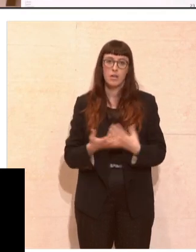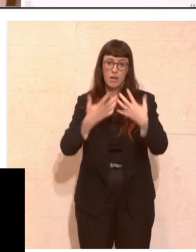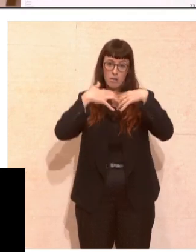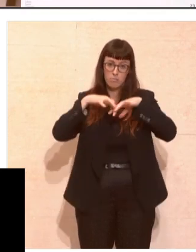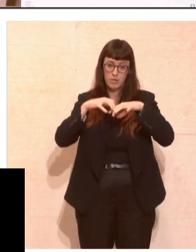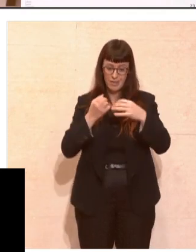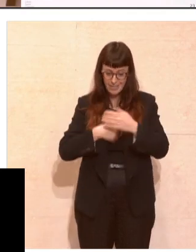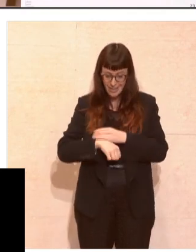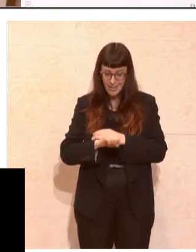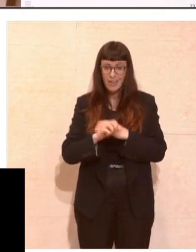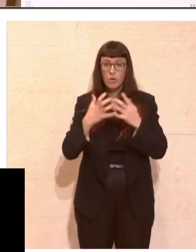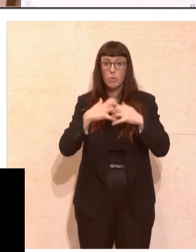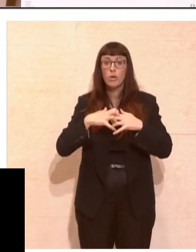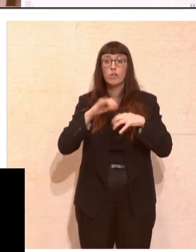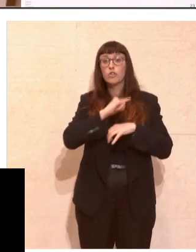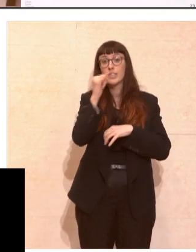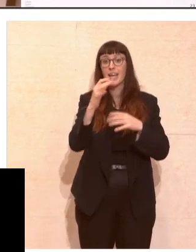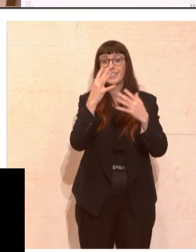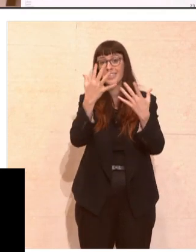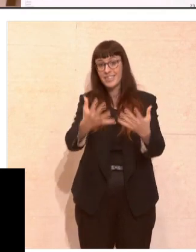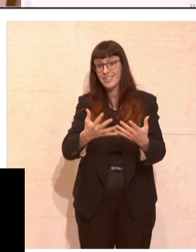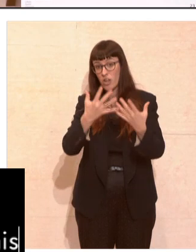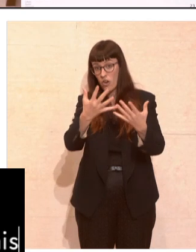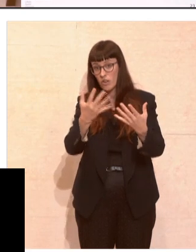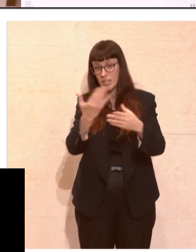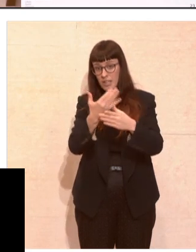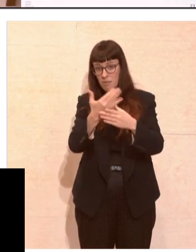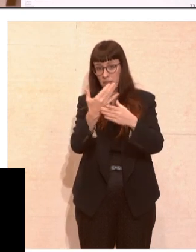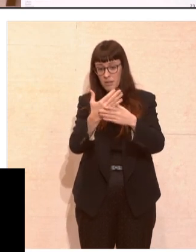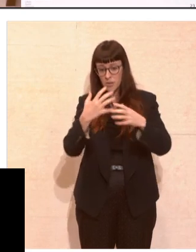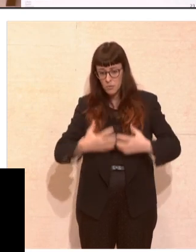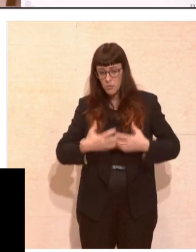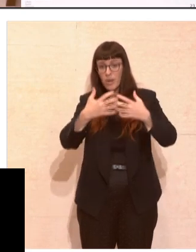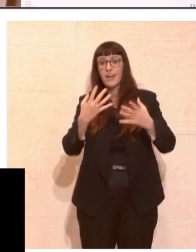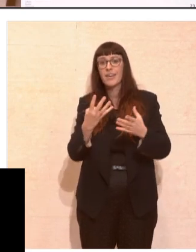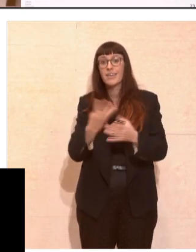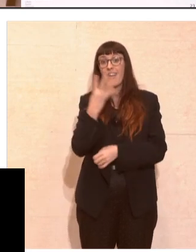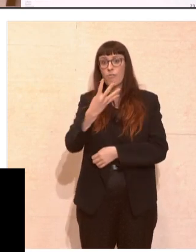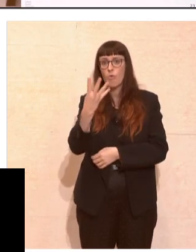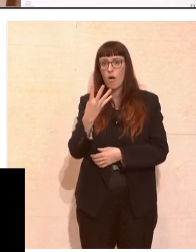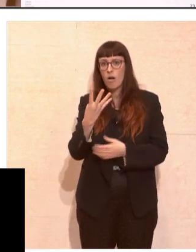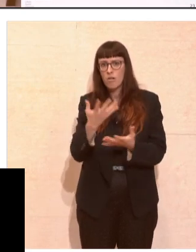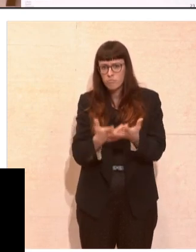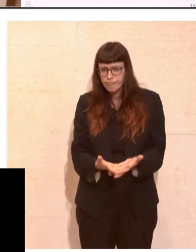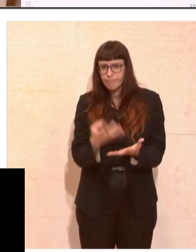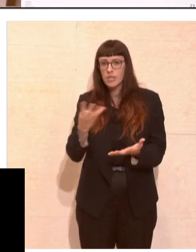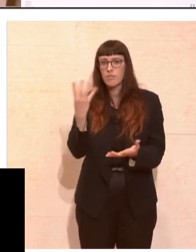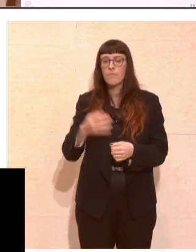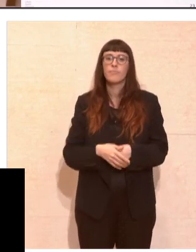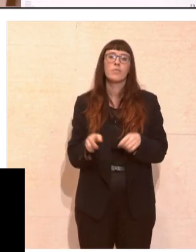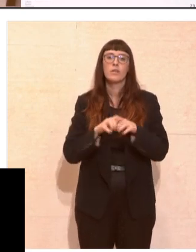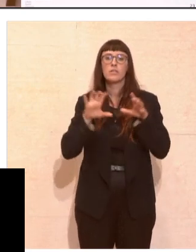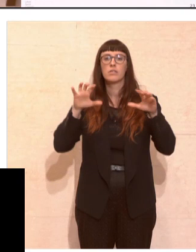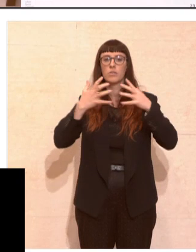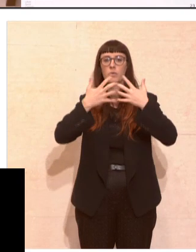la naissance à l'âge de 10 ans. Donc, et l'hypothèse qu'on a, c'est que le cortex préfrontal, qui est le site un